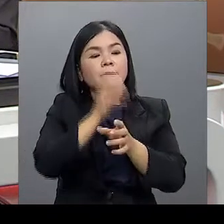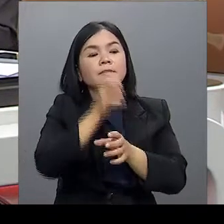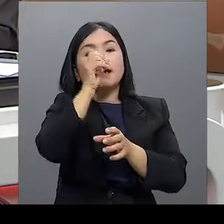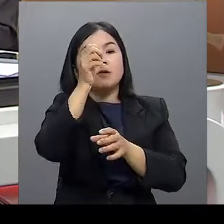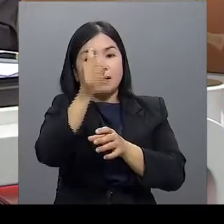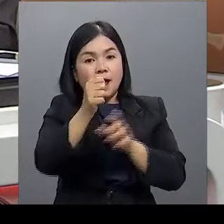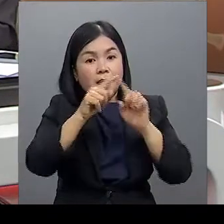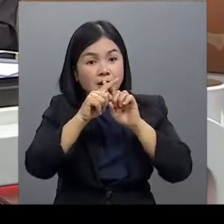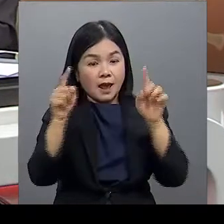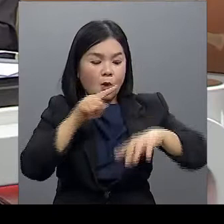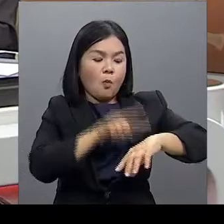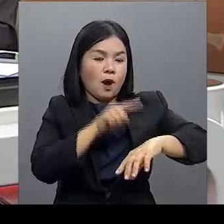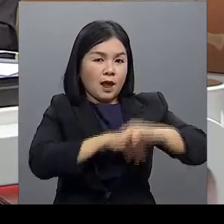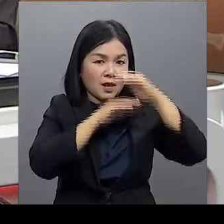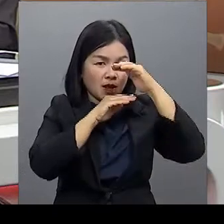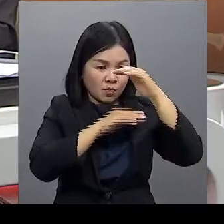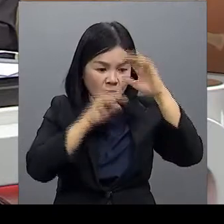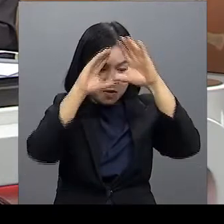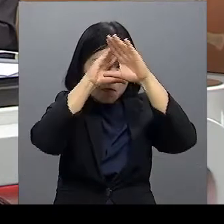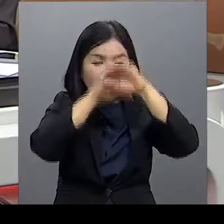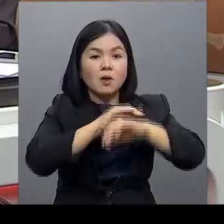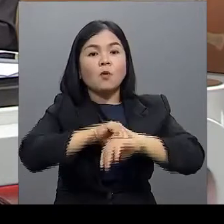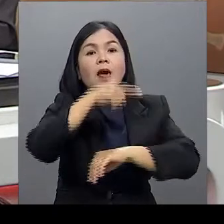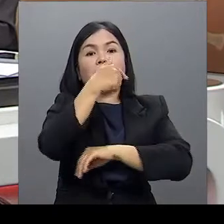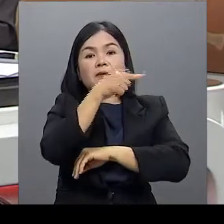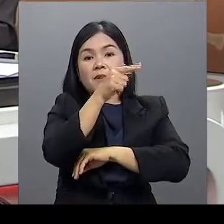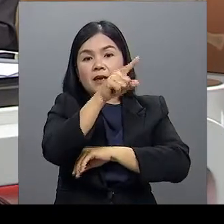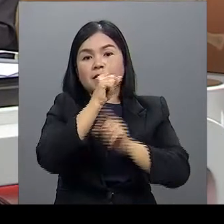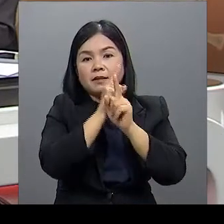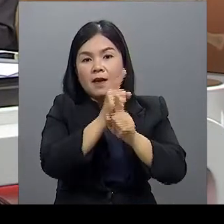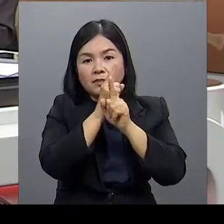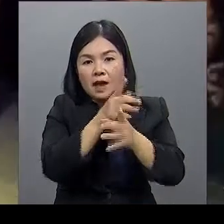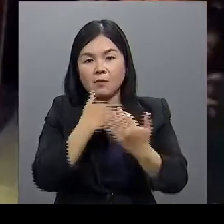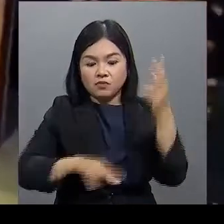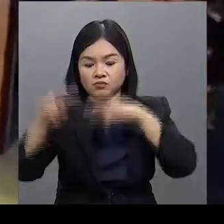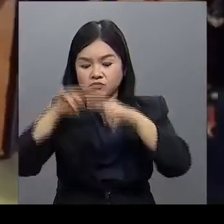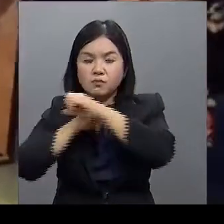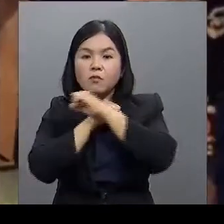ลาไม่เกิน23นาฬิกาแล้วก็ต้องปฏิบัติตามมาตรการควบคุมโรคด้วยค่ะ